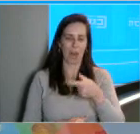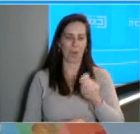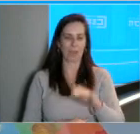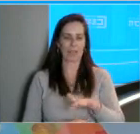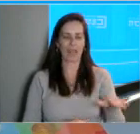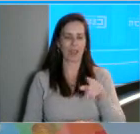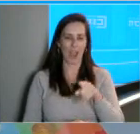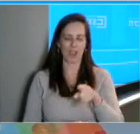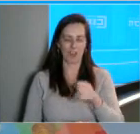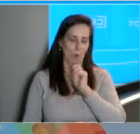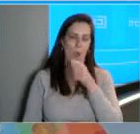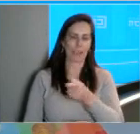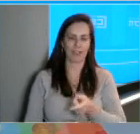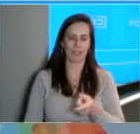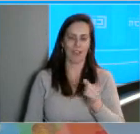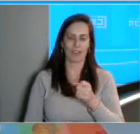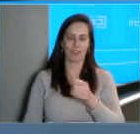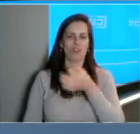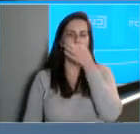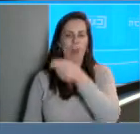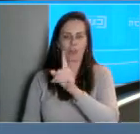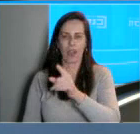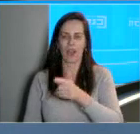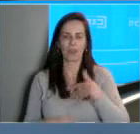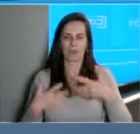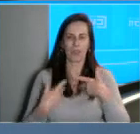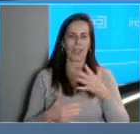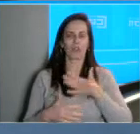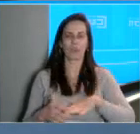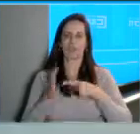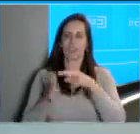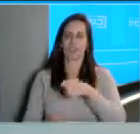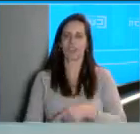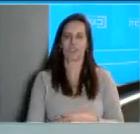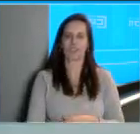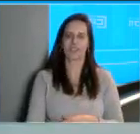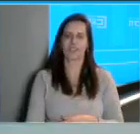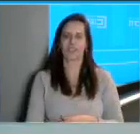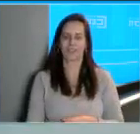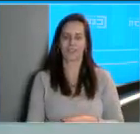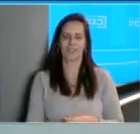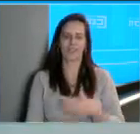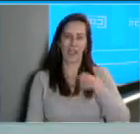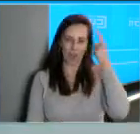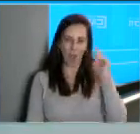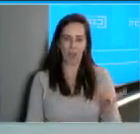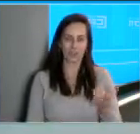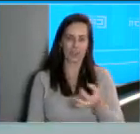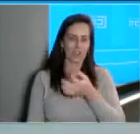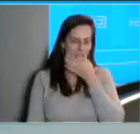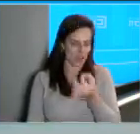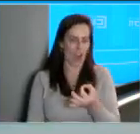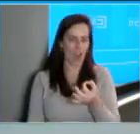בערוץ, שאתה כמרועיין, ולא מראיין. מתרגש מאוד. איך אתה רוצה שאני אציג אותך? אני לא יודע,